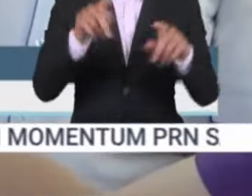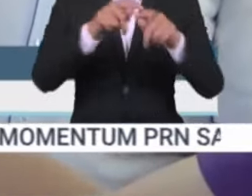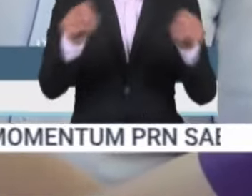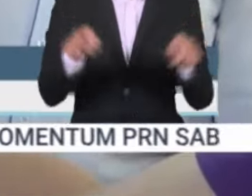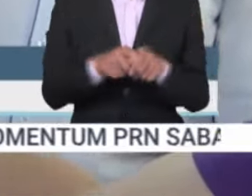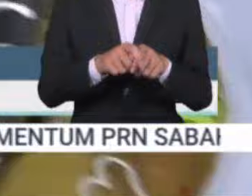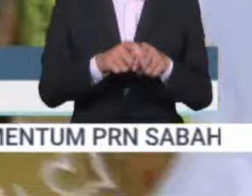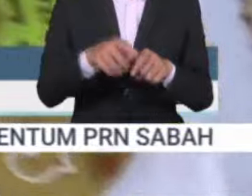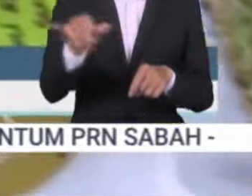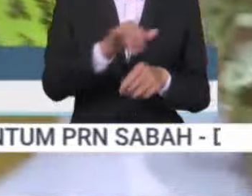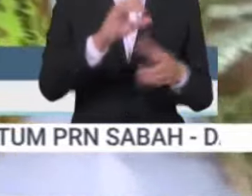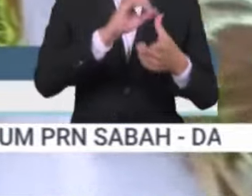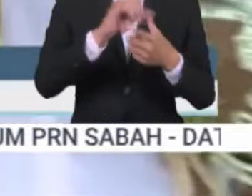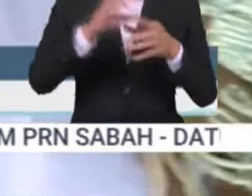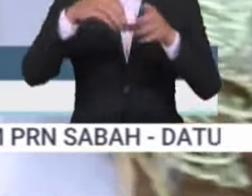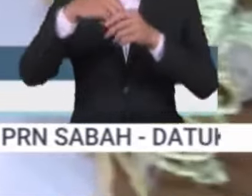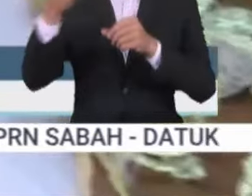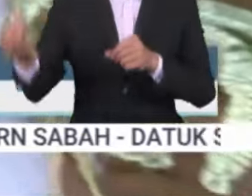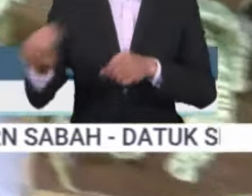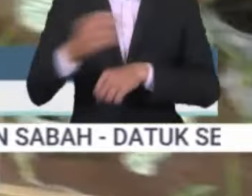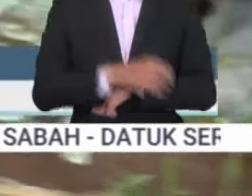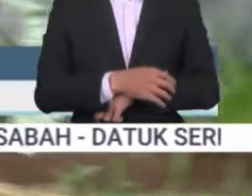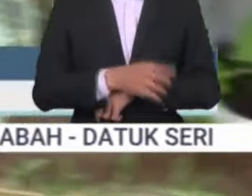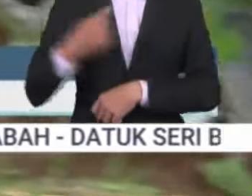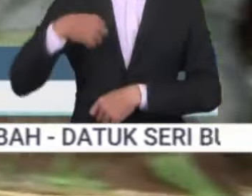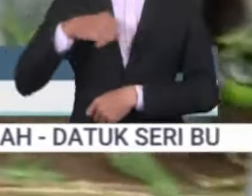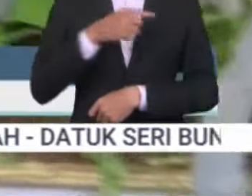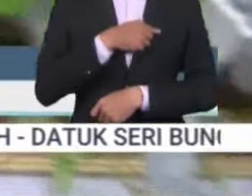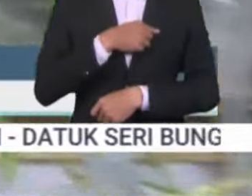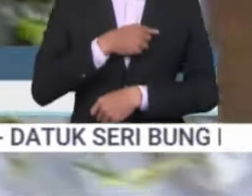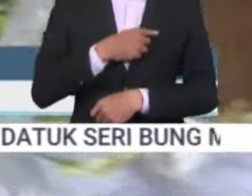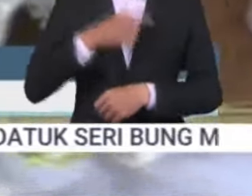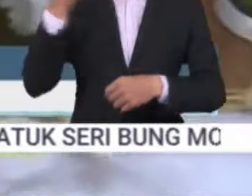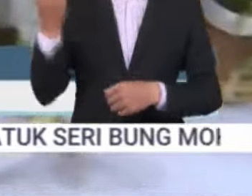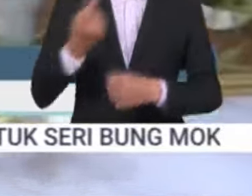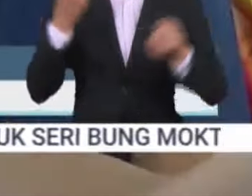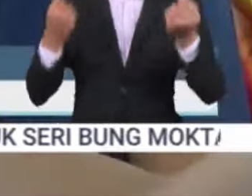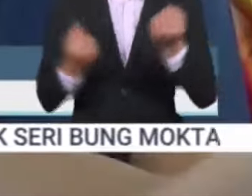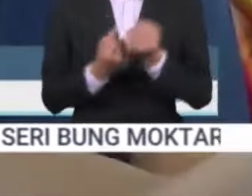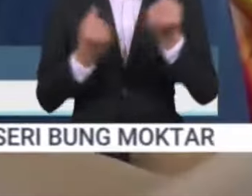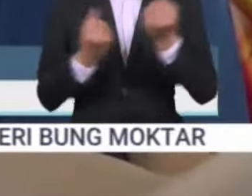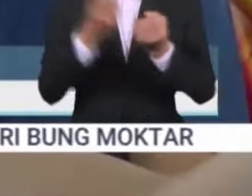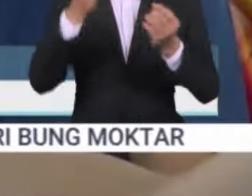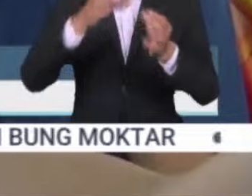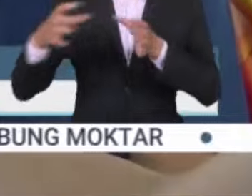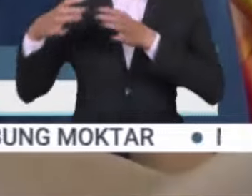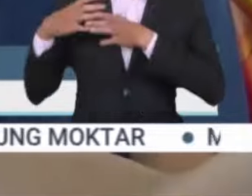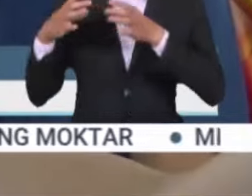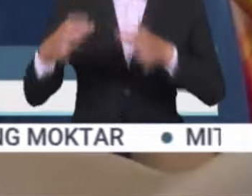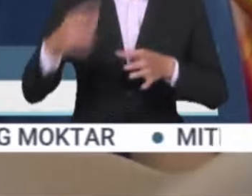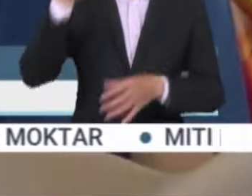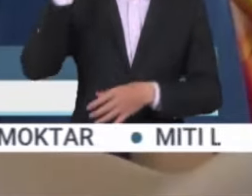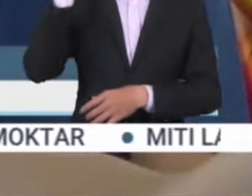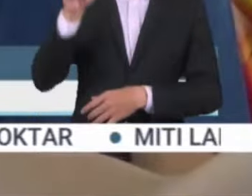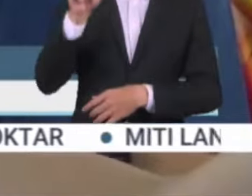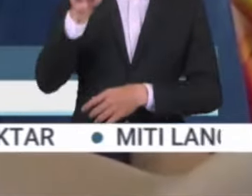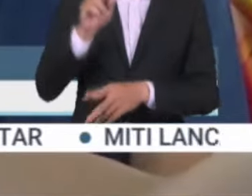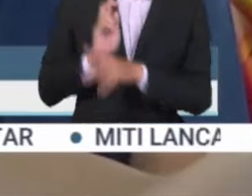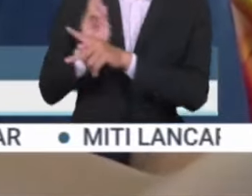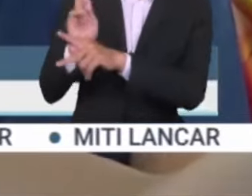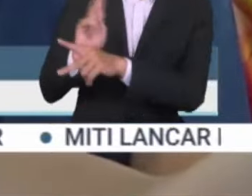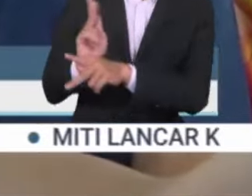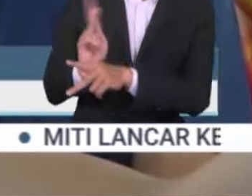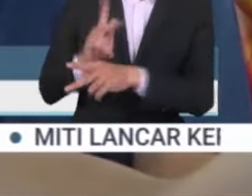ataupun di kawasan lain. Kami akan terus memberikan sumbangan dan komitmen yang sepenuhnya untuk